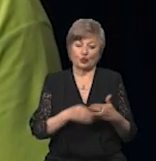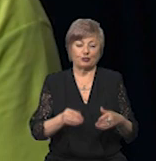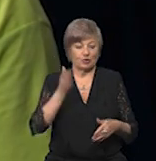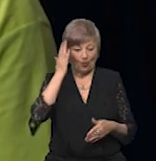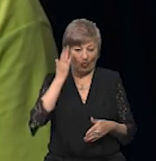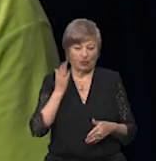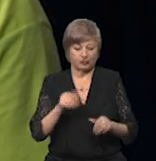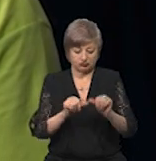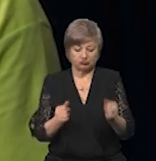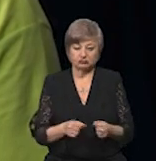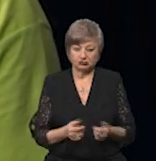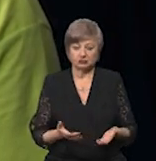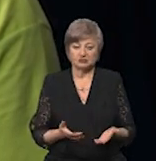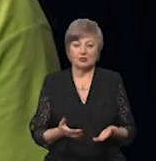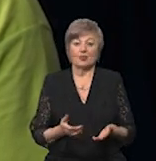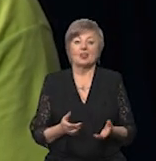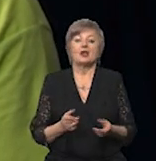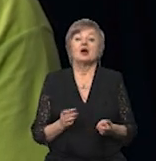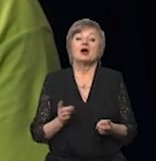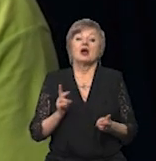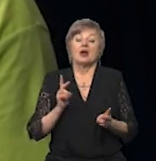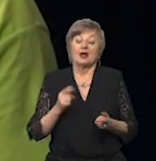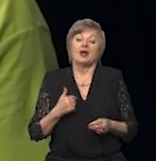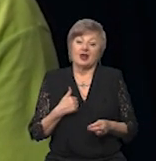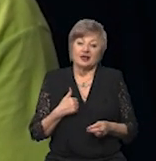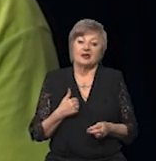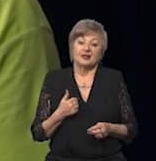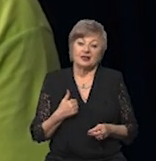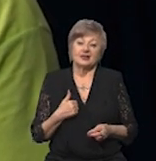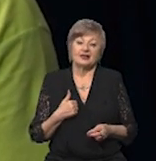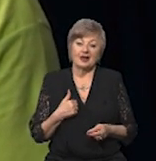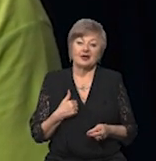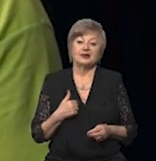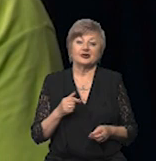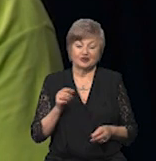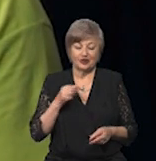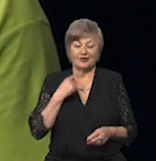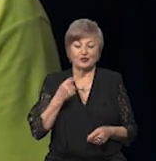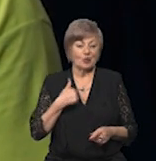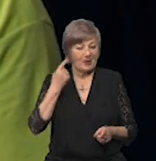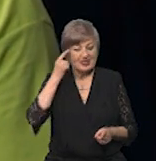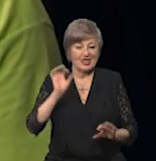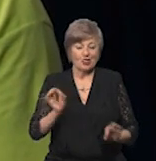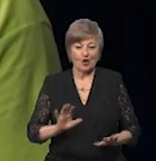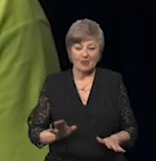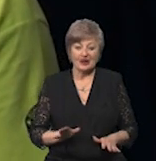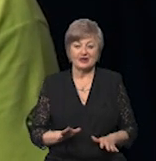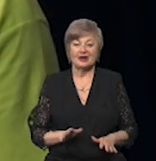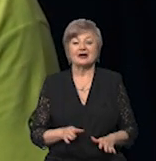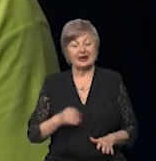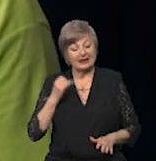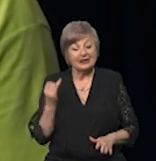і як для всякого колекціонера, а ми люди трошки ненормальні, це дуже заманчива